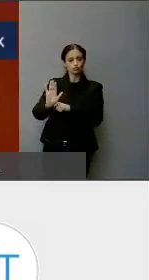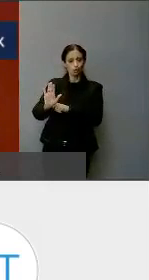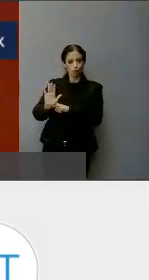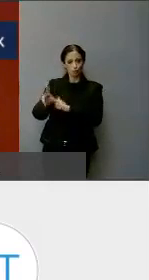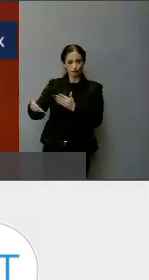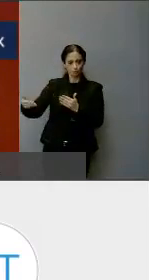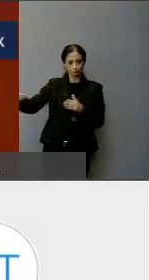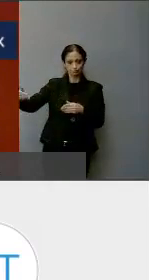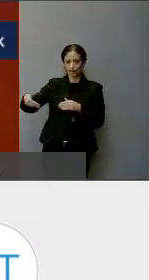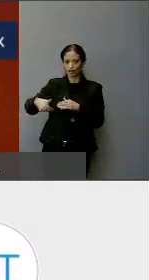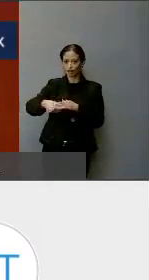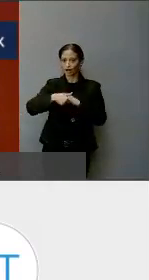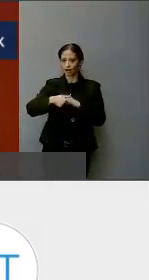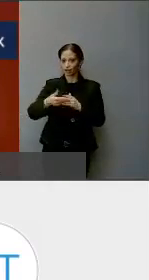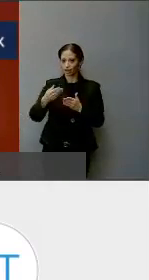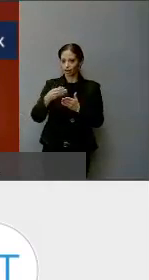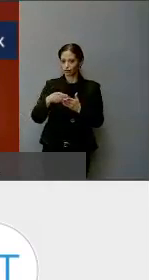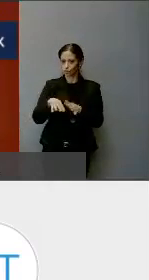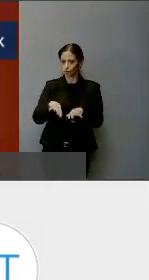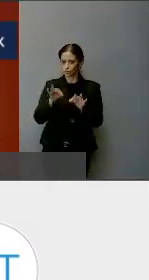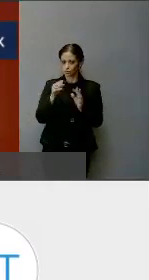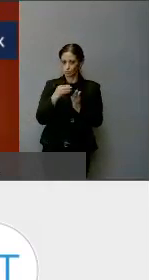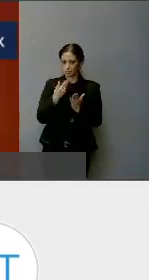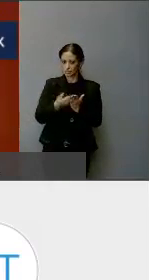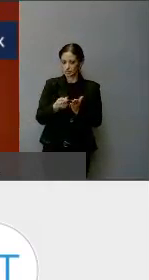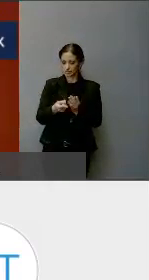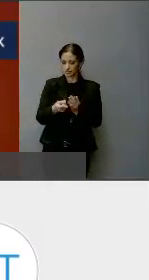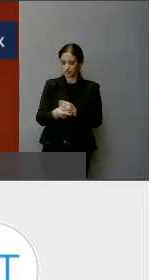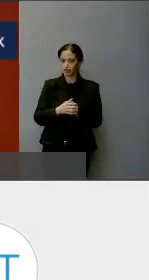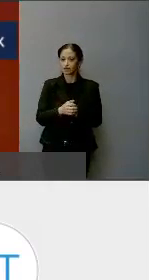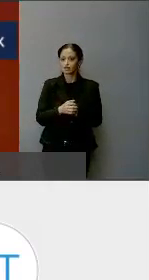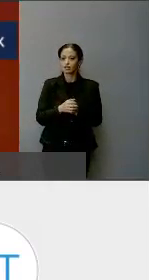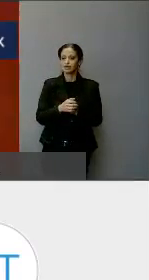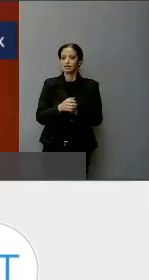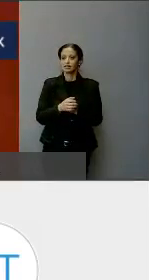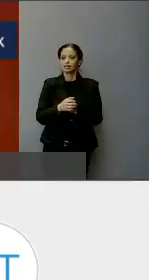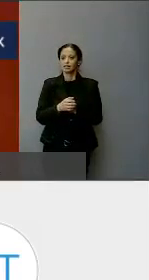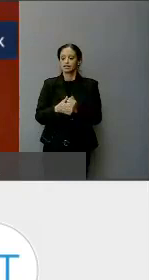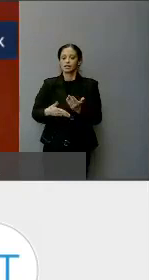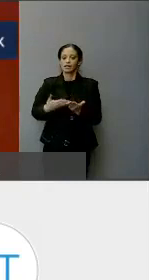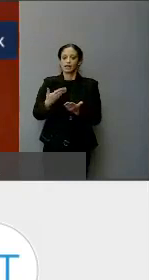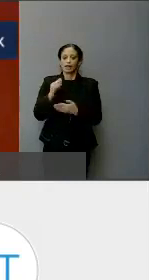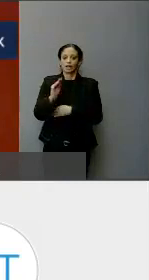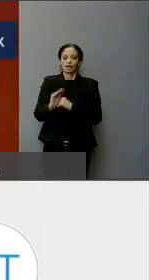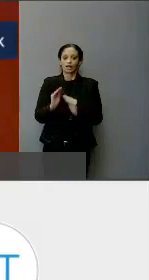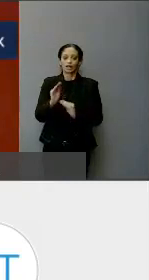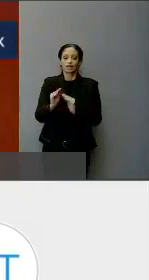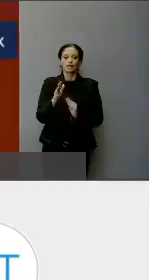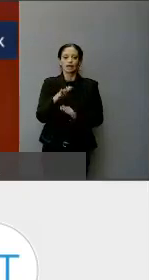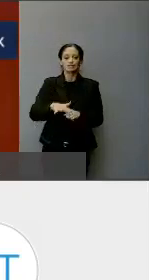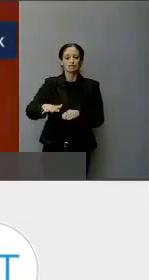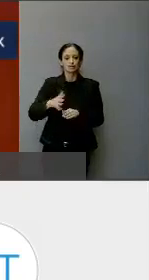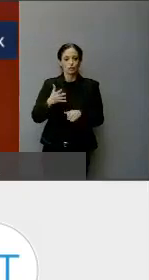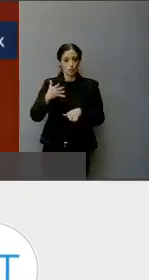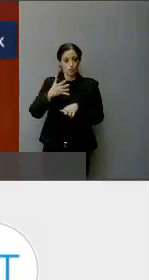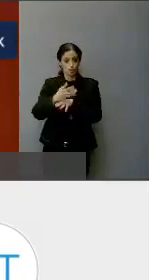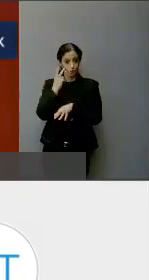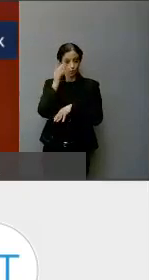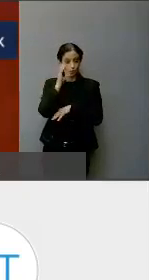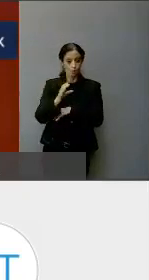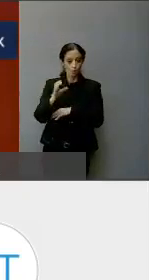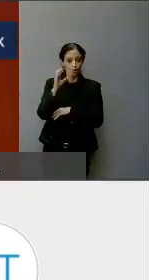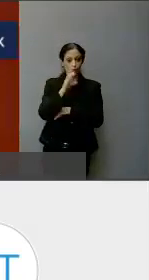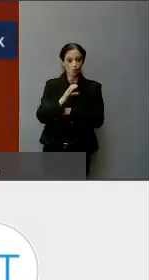alla sospensiva la nostra richiesta di sopralluogo aveva lo scopo di analizzare i contenuti della delibera ma anche